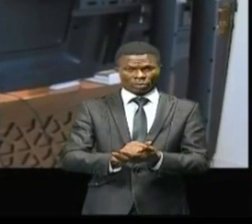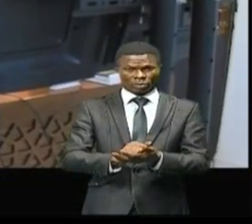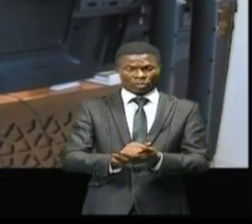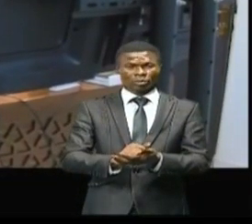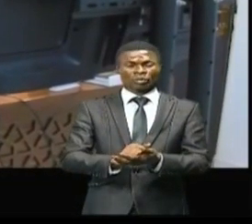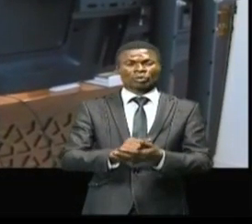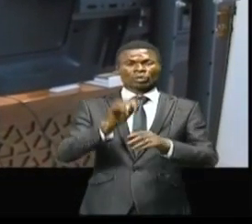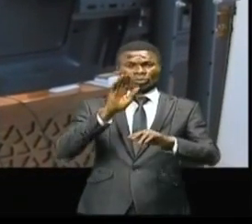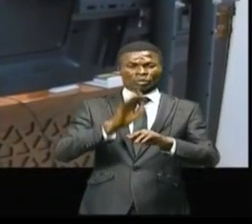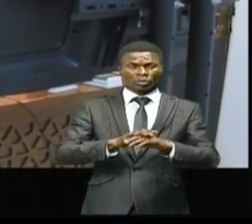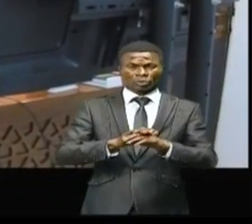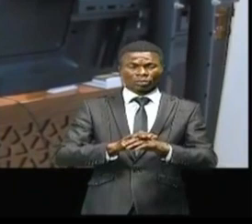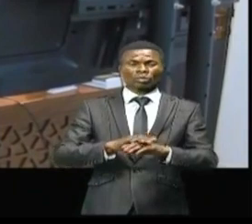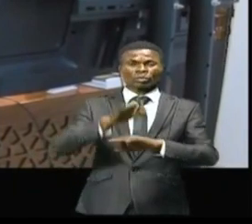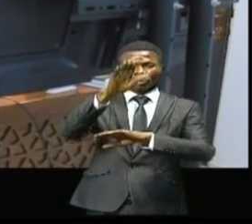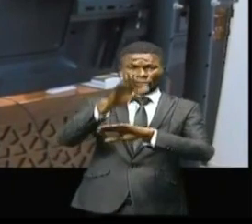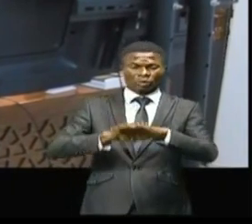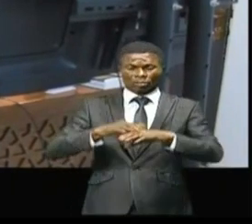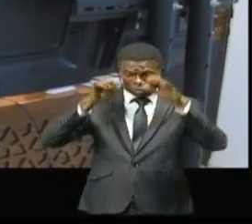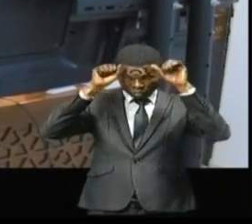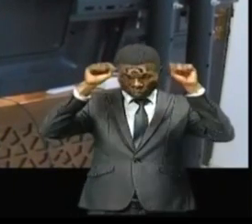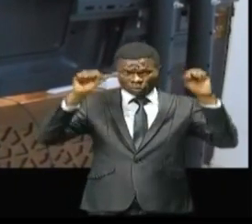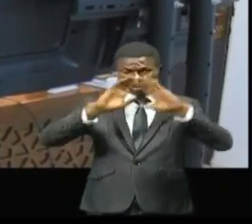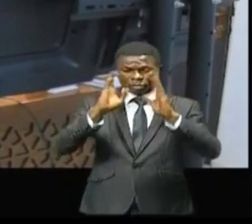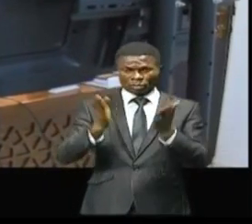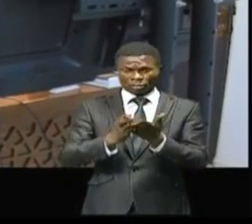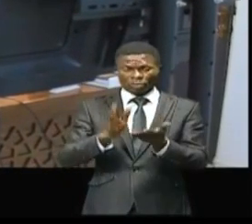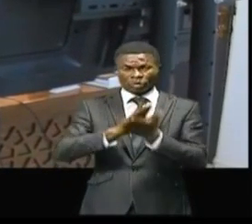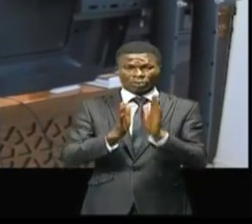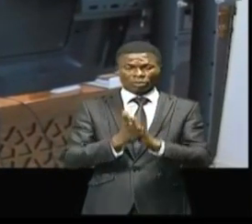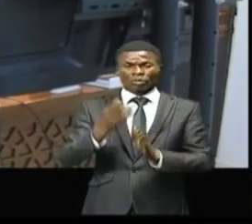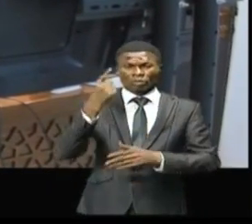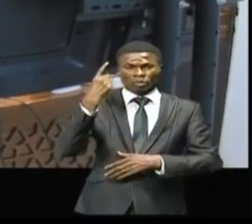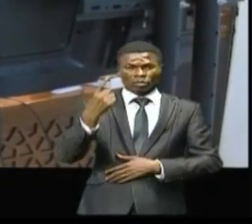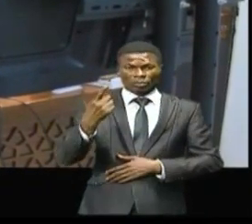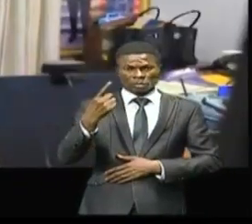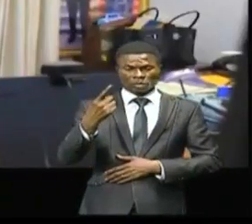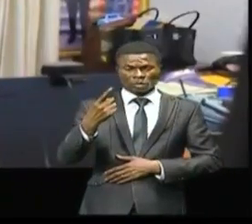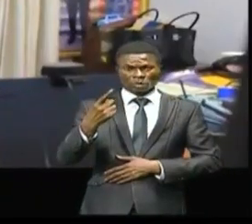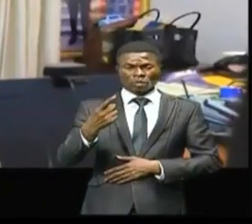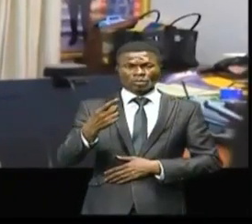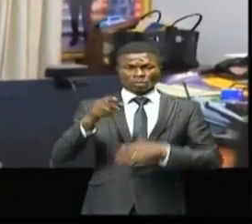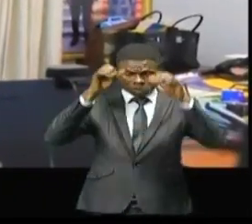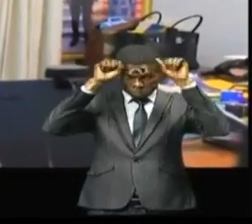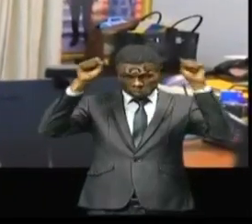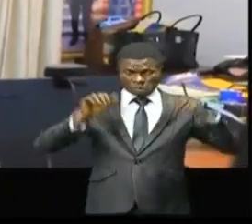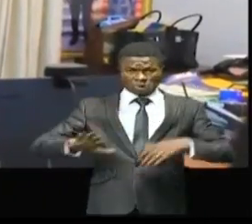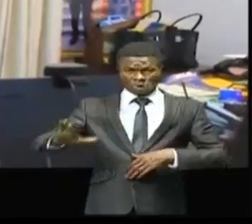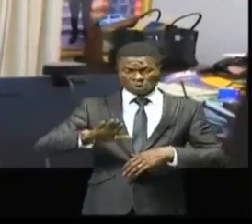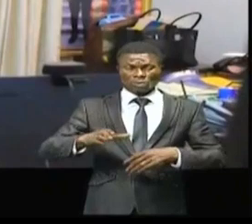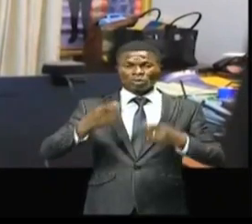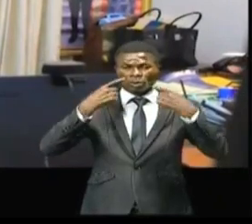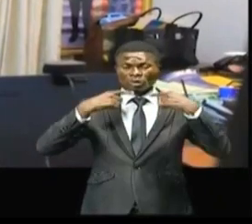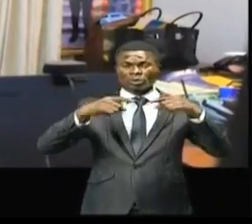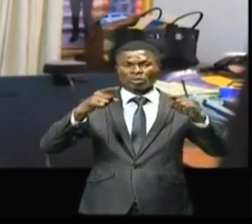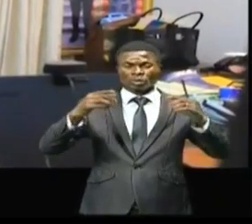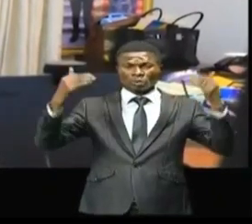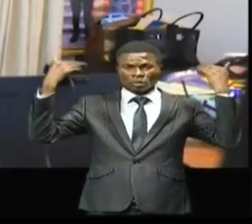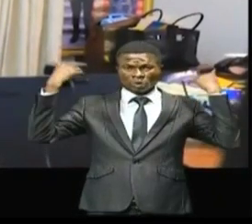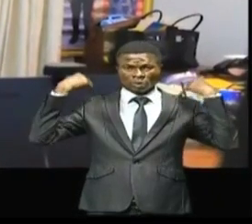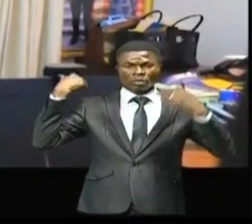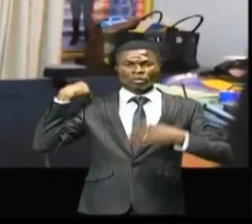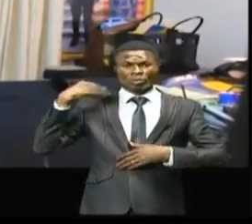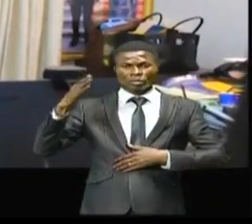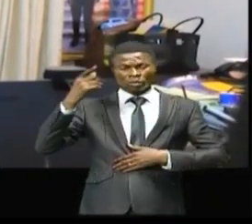l'appel à la mobilisation générale et à l'unité nationale lancé par les présidents de la République chef de l'État